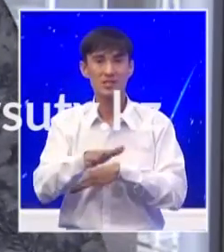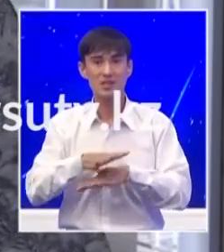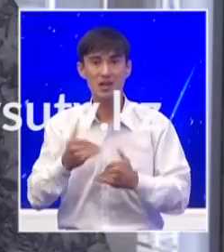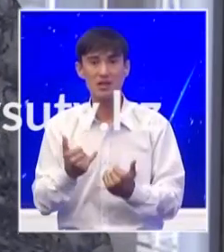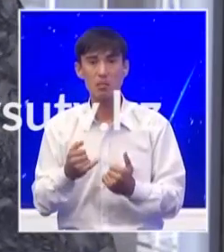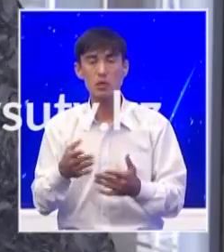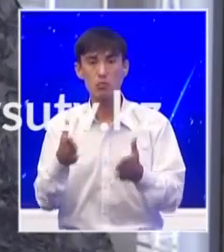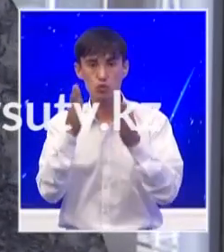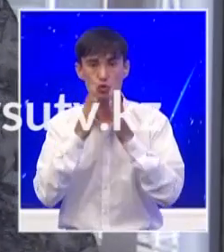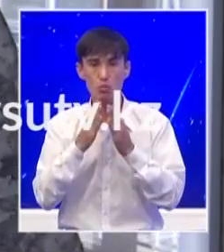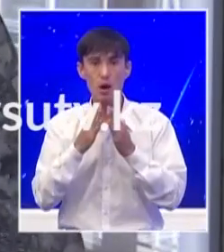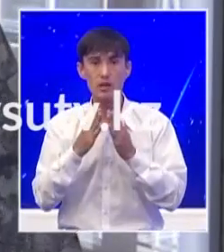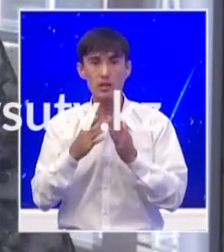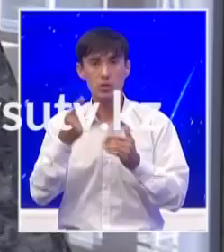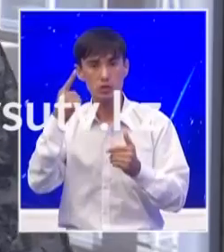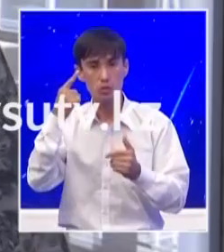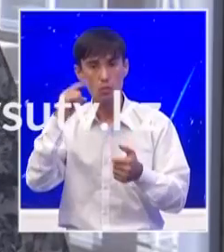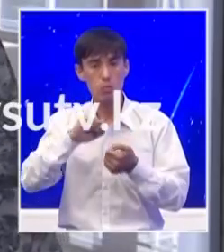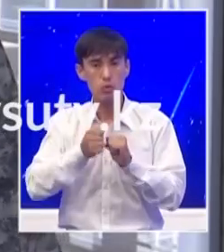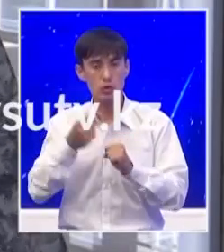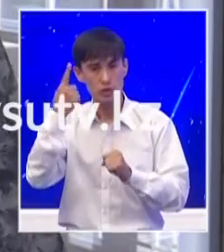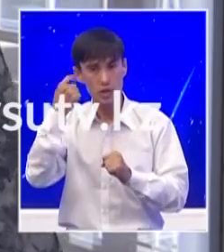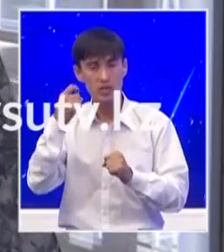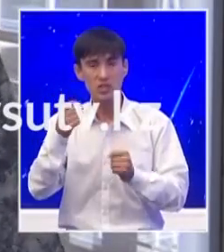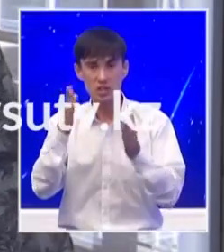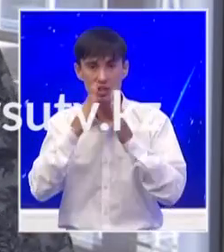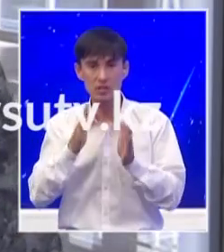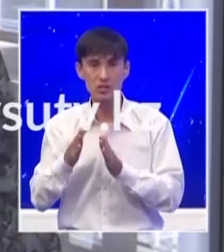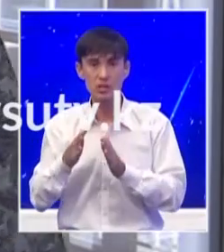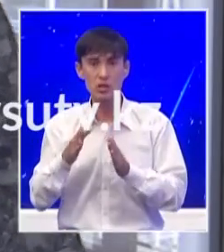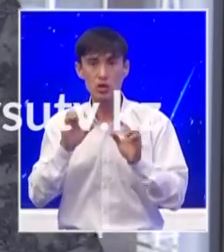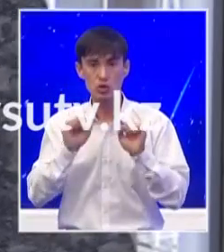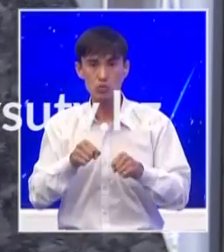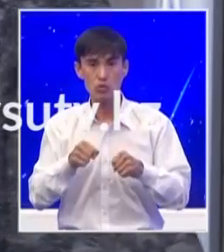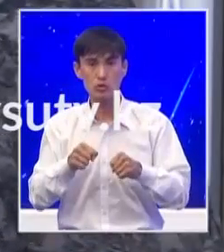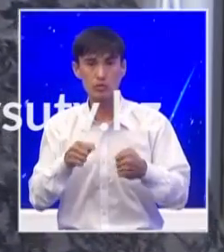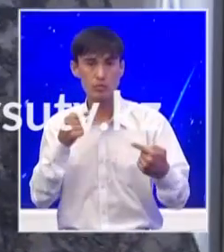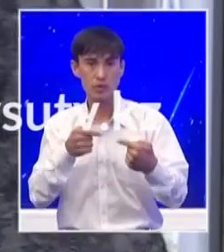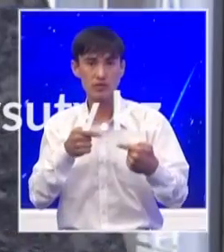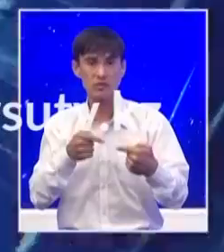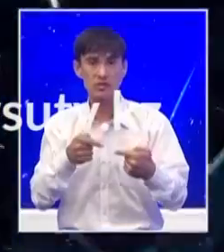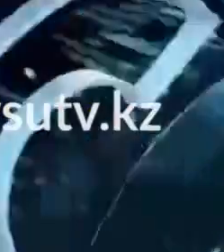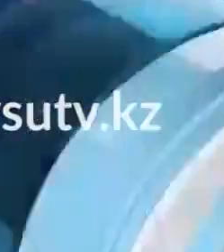поскольку мусульманин, прочно знающий исламские каноны, сможет не поддаться давлению вербовщиков.